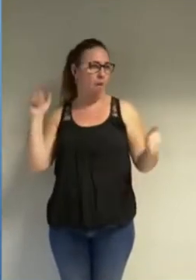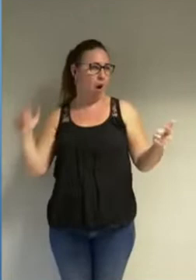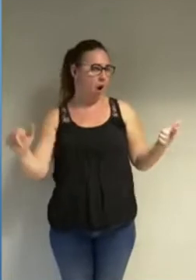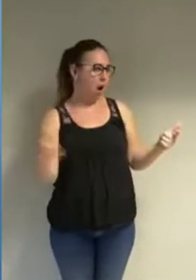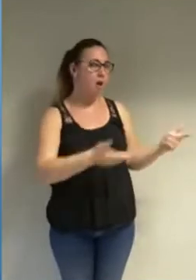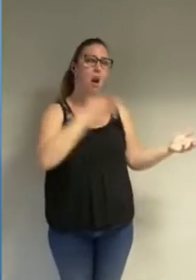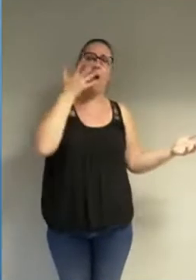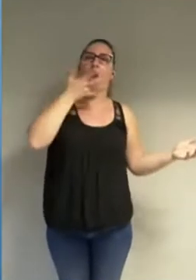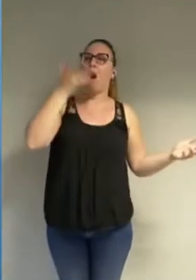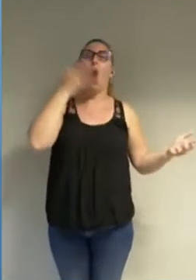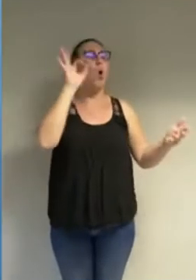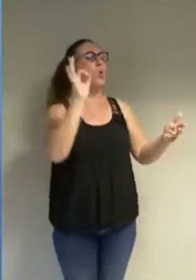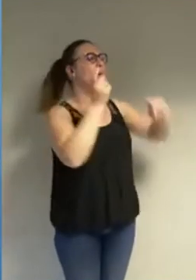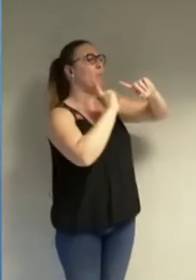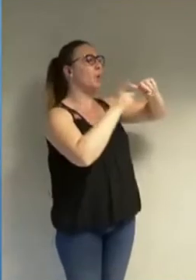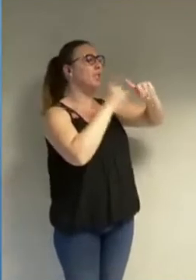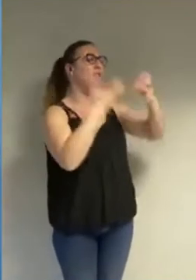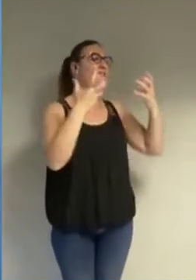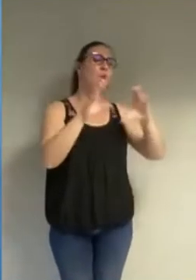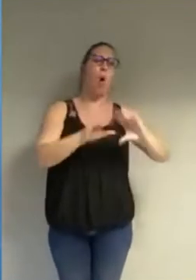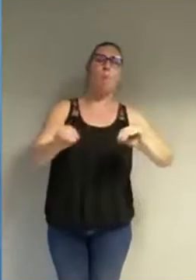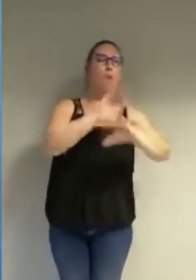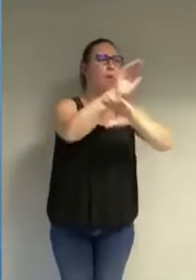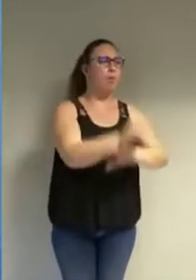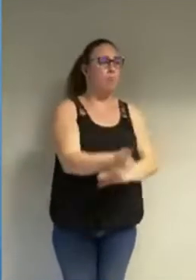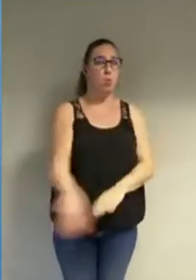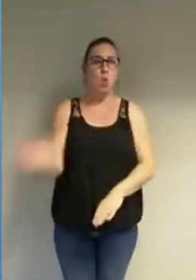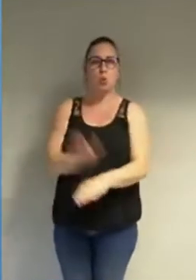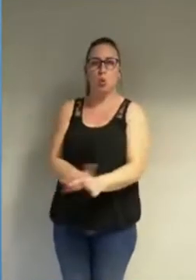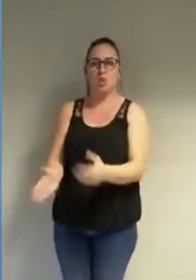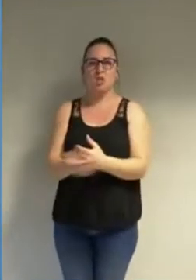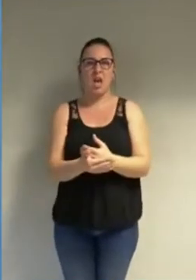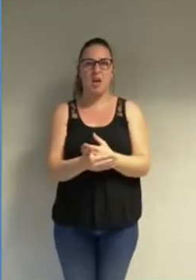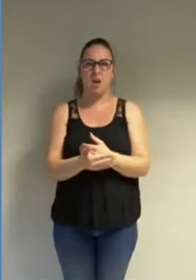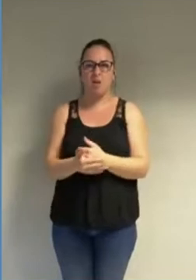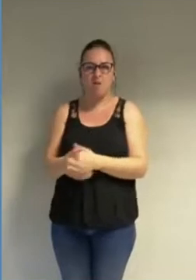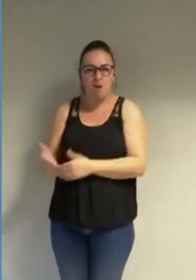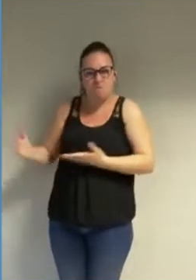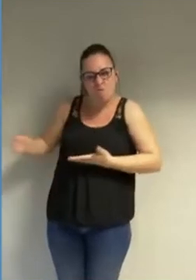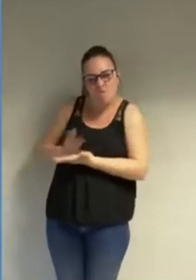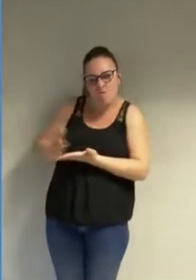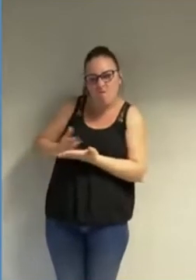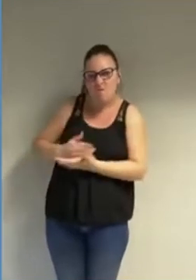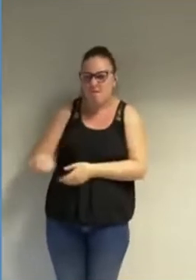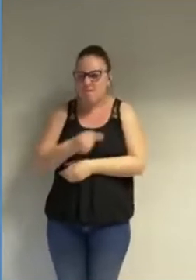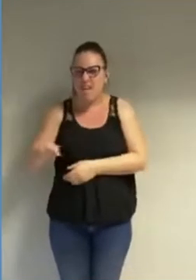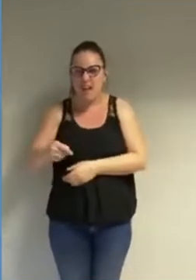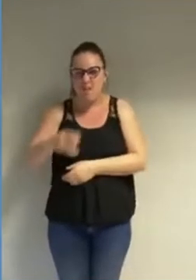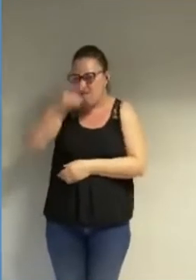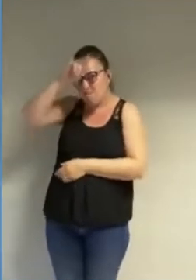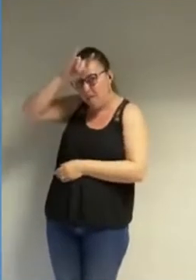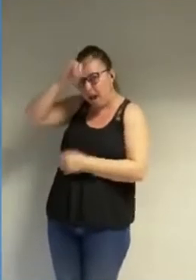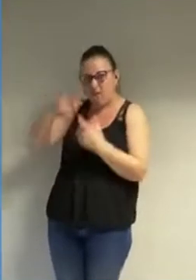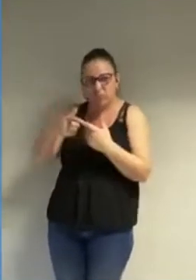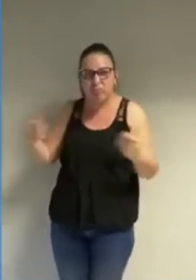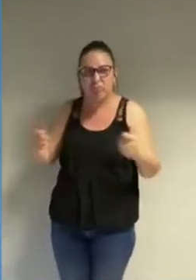parler la langue du bien en étant des artisans du mal absolu. Aujourd'hui, vous